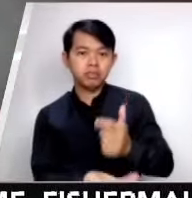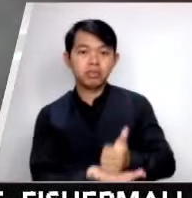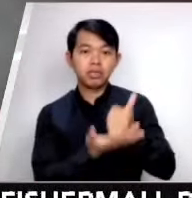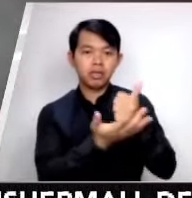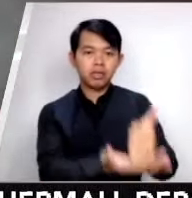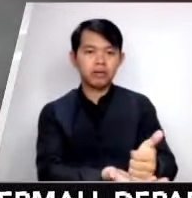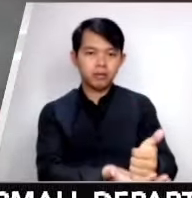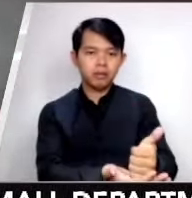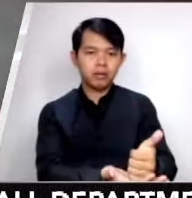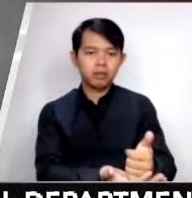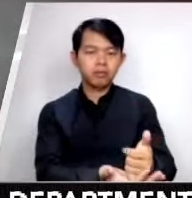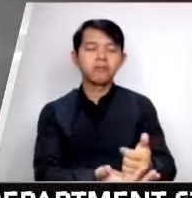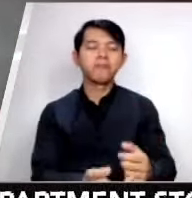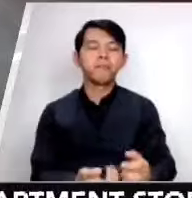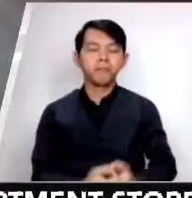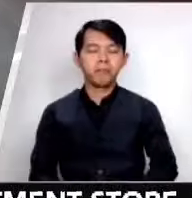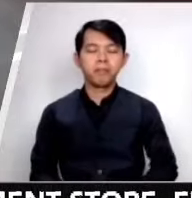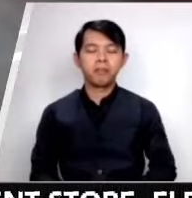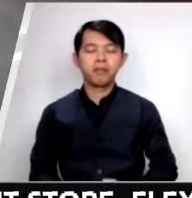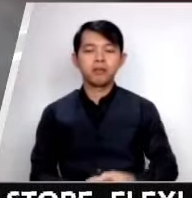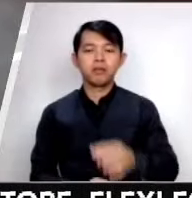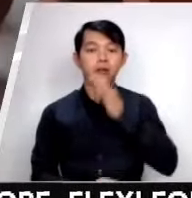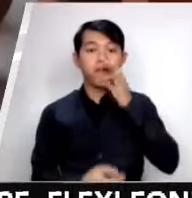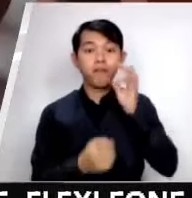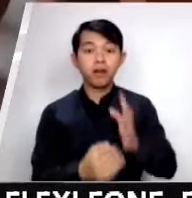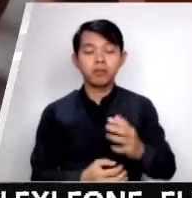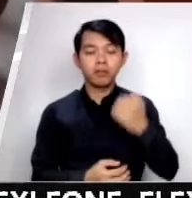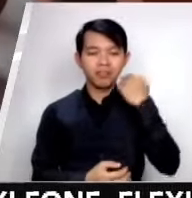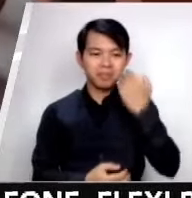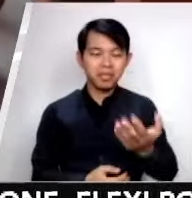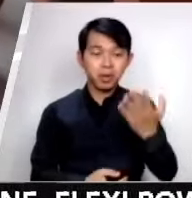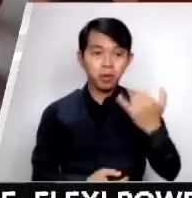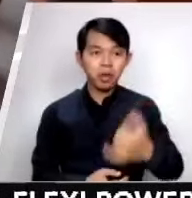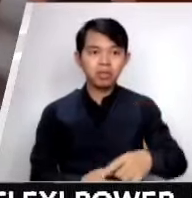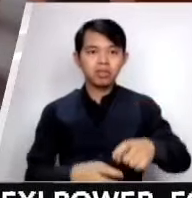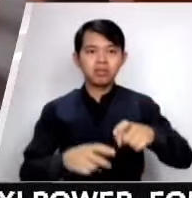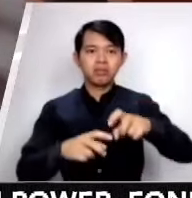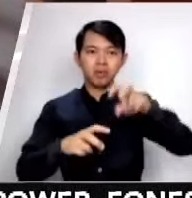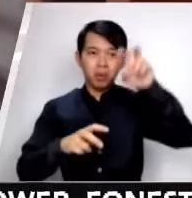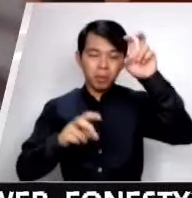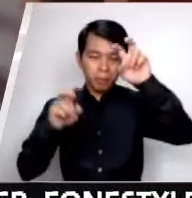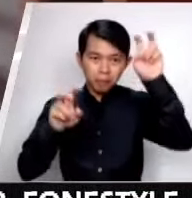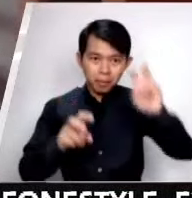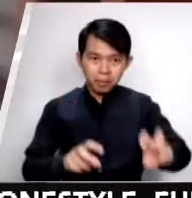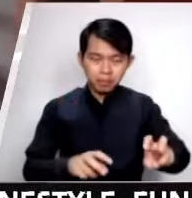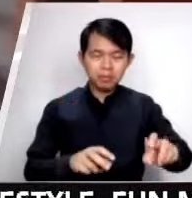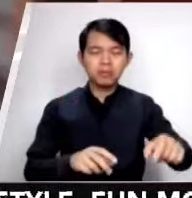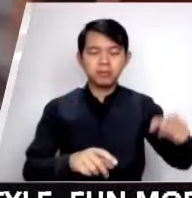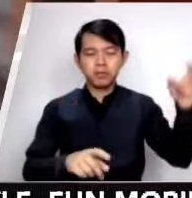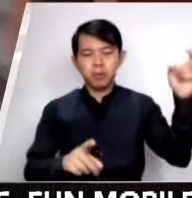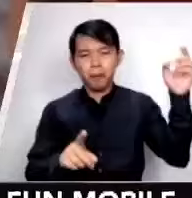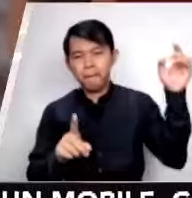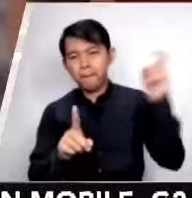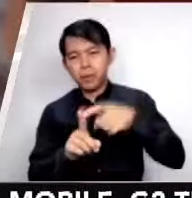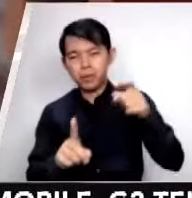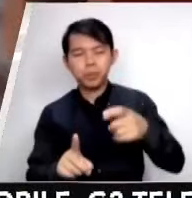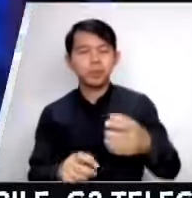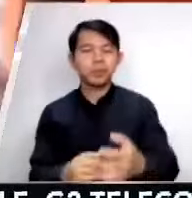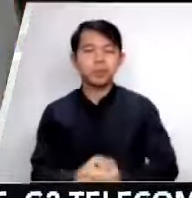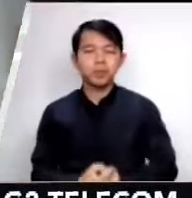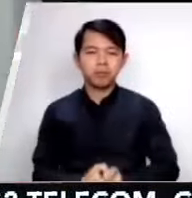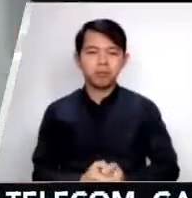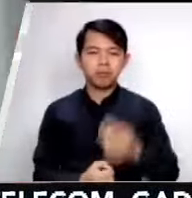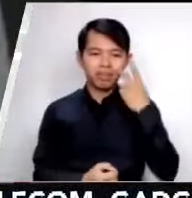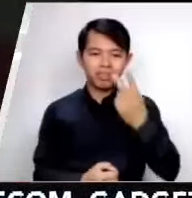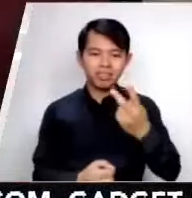Magsasaka, patay matapos umanong tamaan ng kidlat sa Gumaca, Quezon. Nakita ang bangkay nito na may sunog sa katawan.